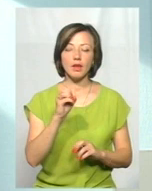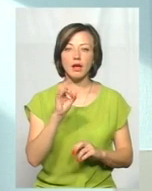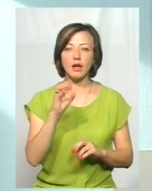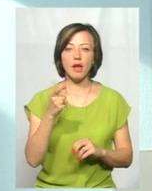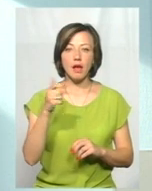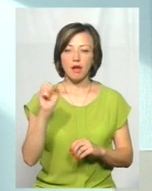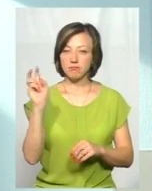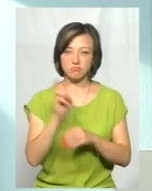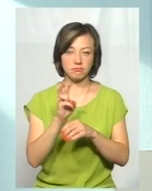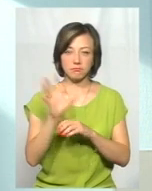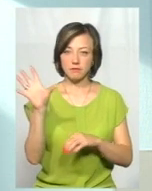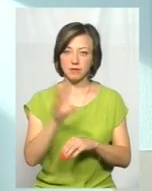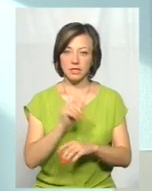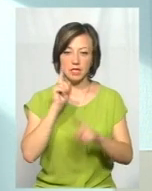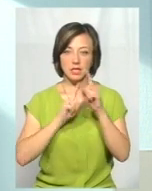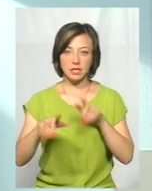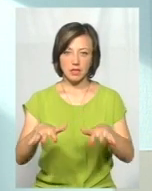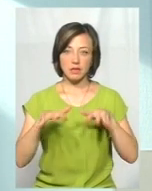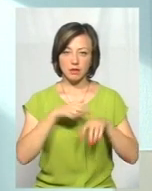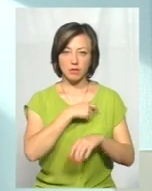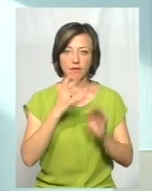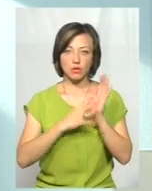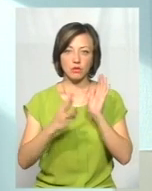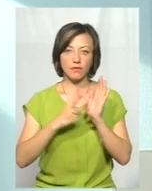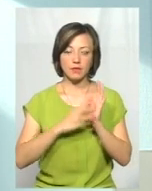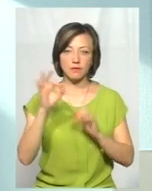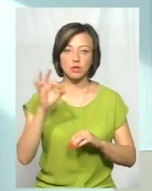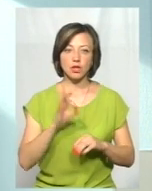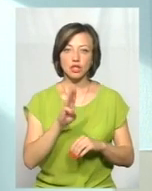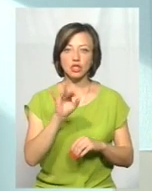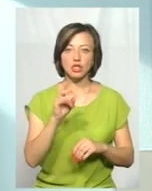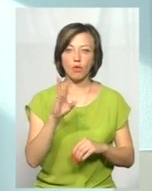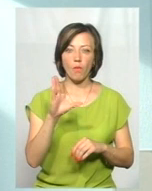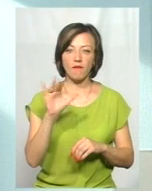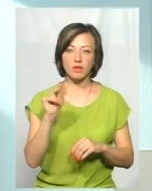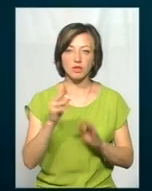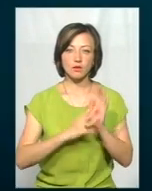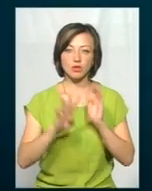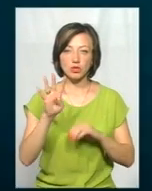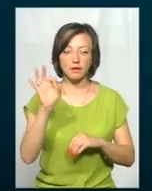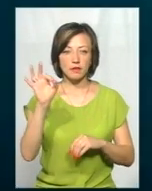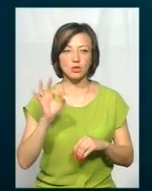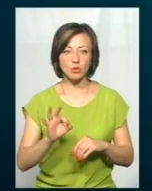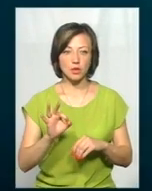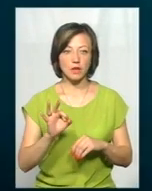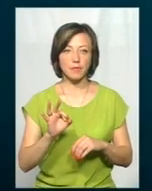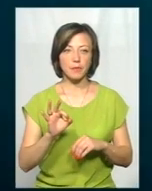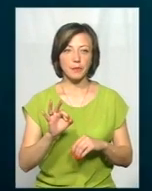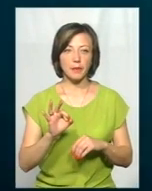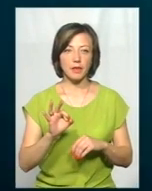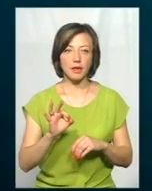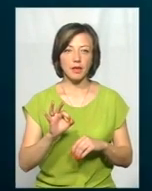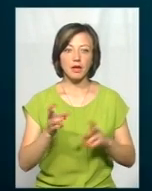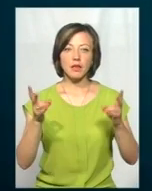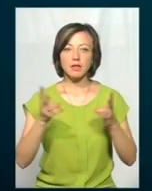майже всі засідання сесії, 98%. Андрій Шенькович, 94% засідань. Ну, тут